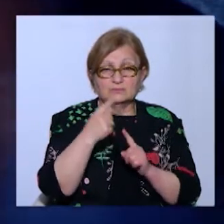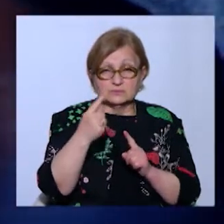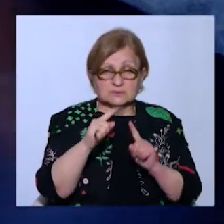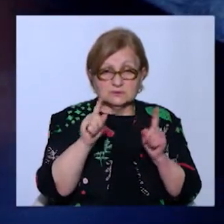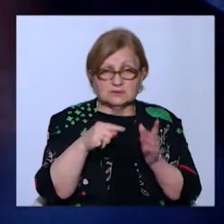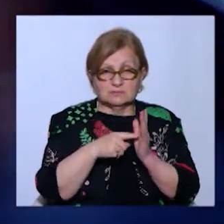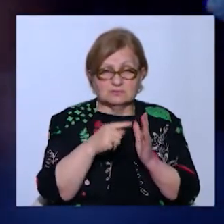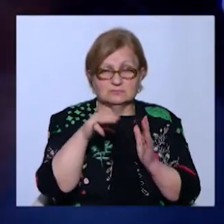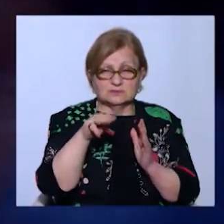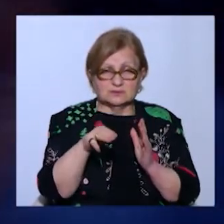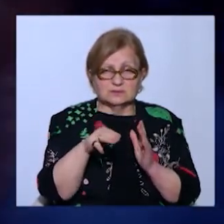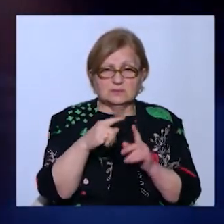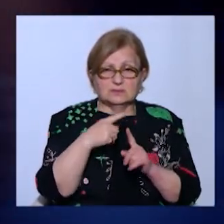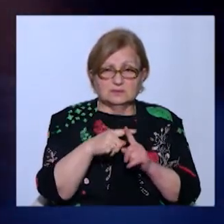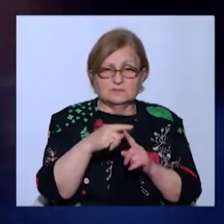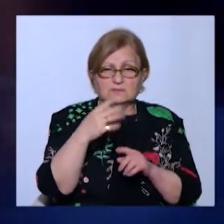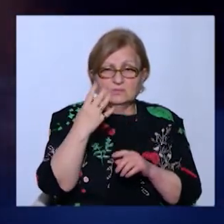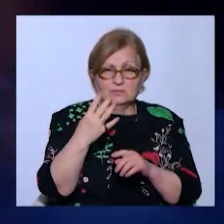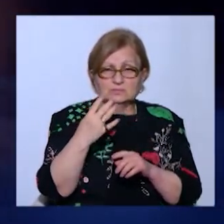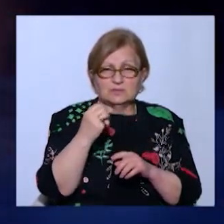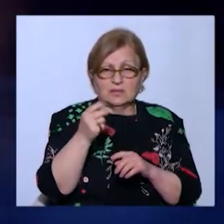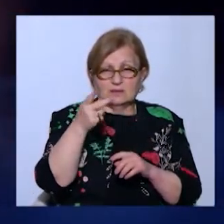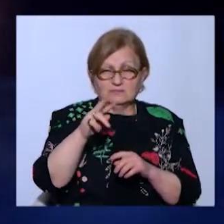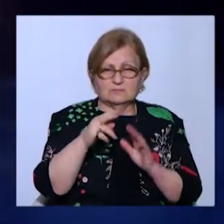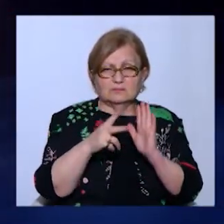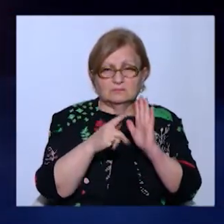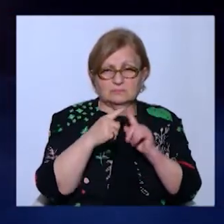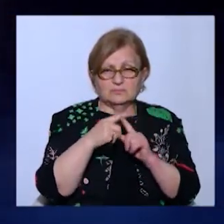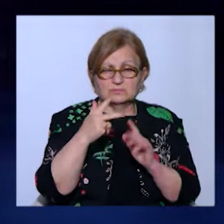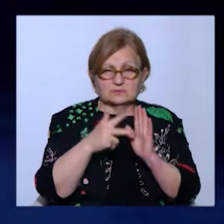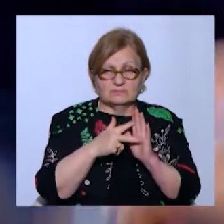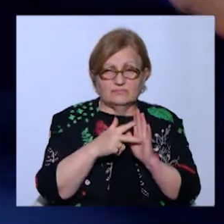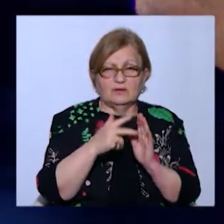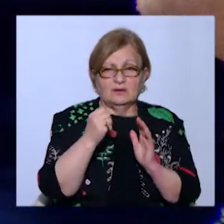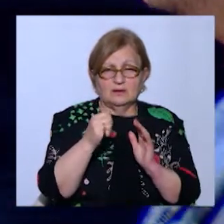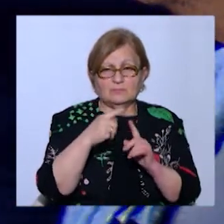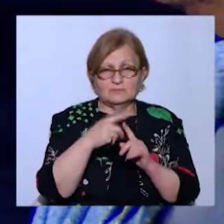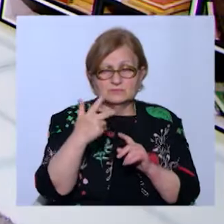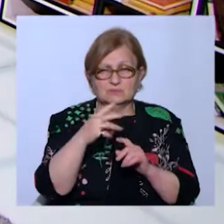t-ზე + 4a კვადრატ + 8a + 3 უდრის 0-ს.